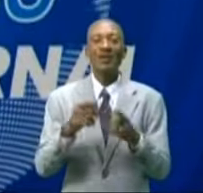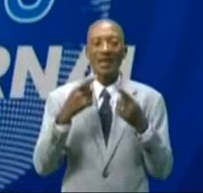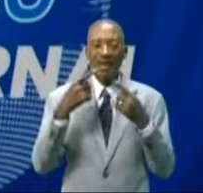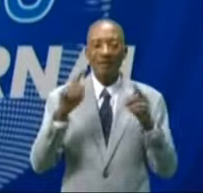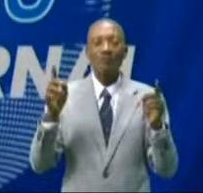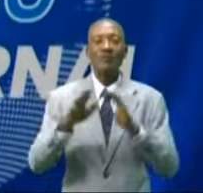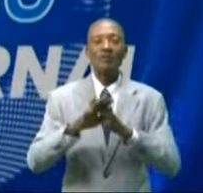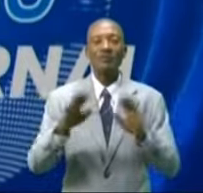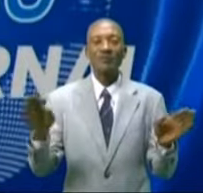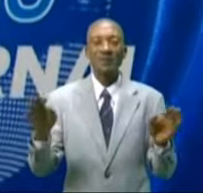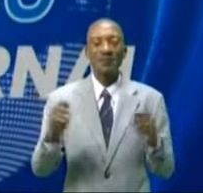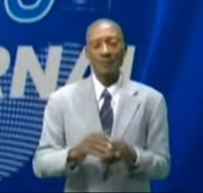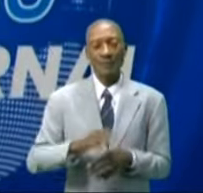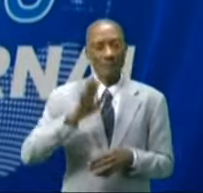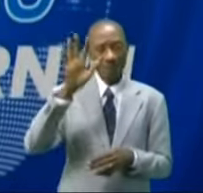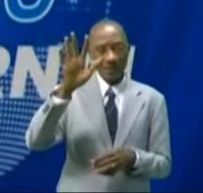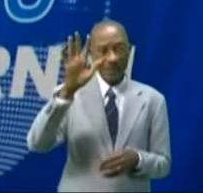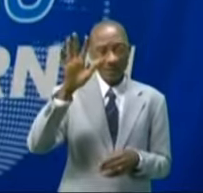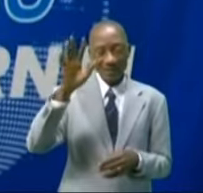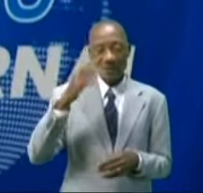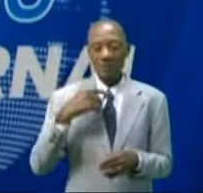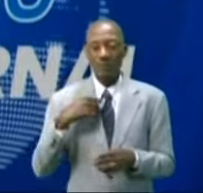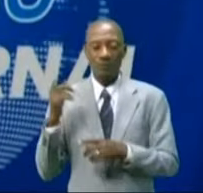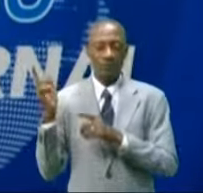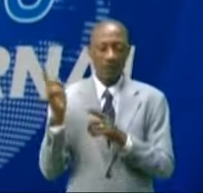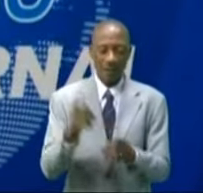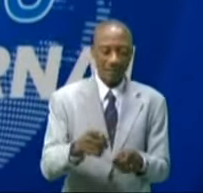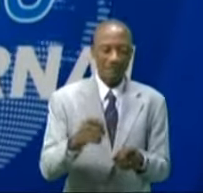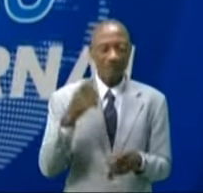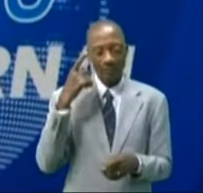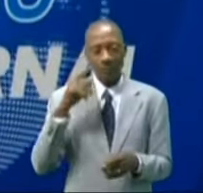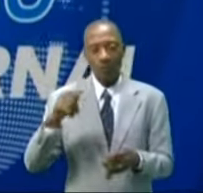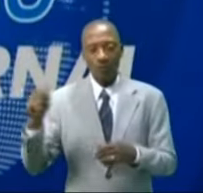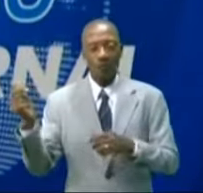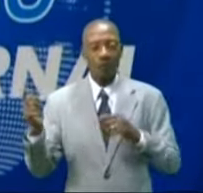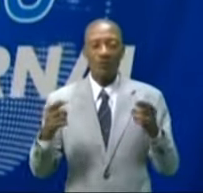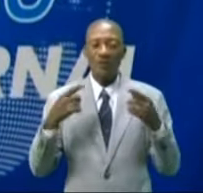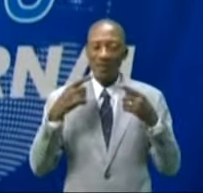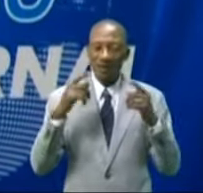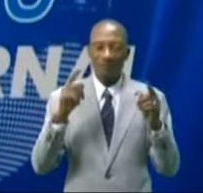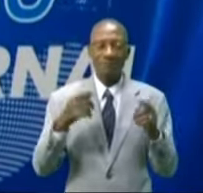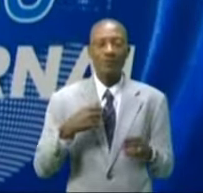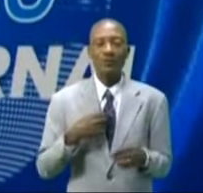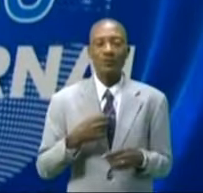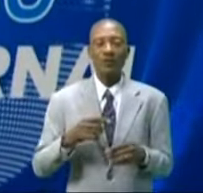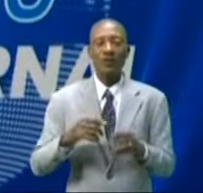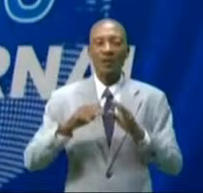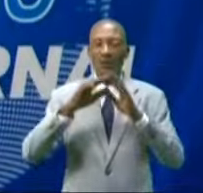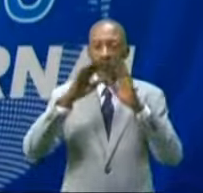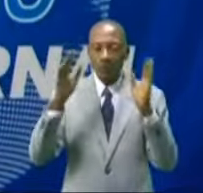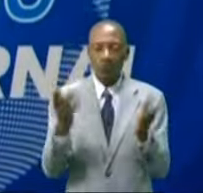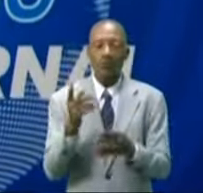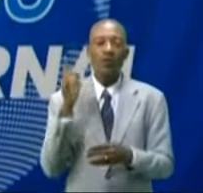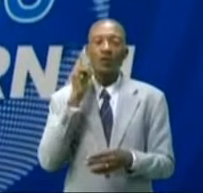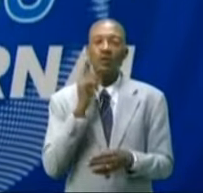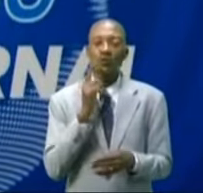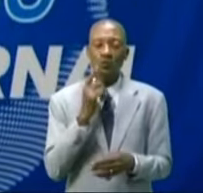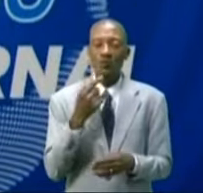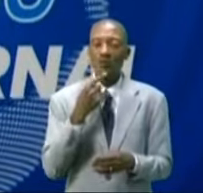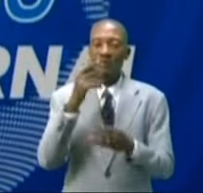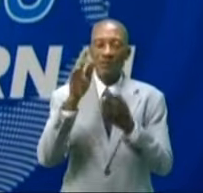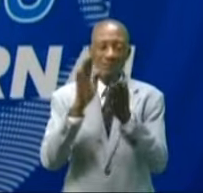Bamougou Minassé Douga, réalisé par J.R. Diakiadi et Pascal Chisseau. Madame, Messieurs, merci à vous de l'avoir suivi. Le prochain rendez-vous